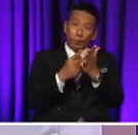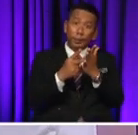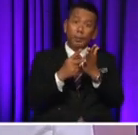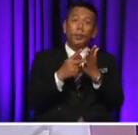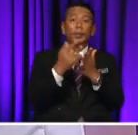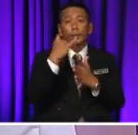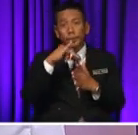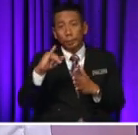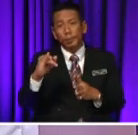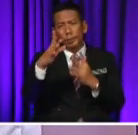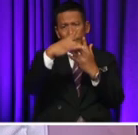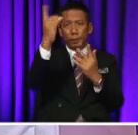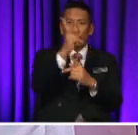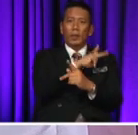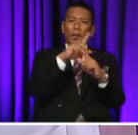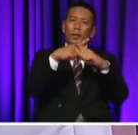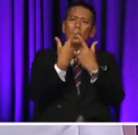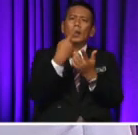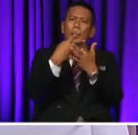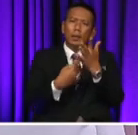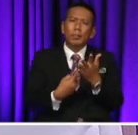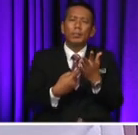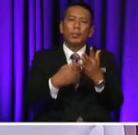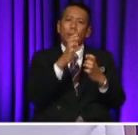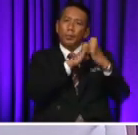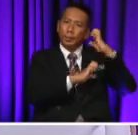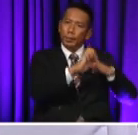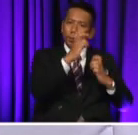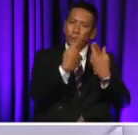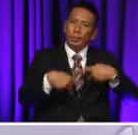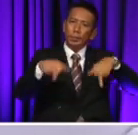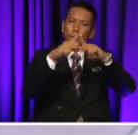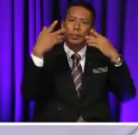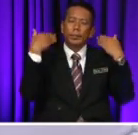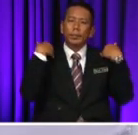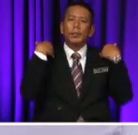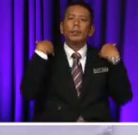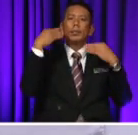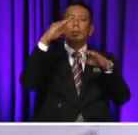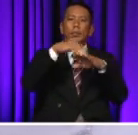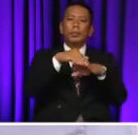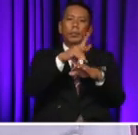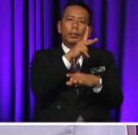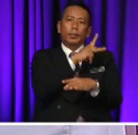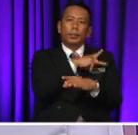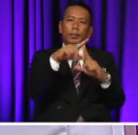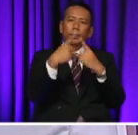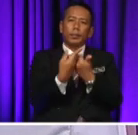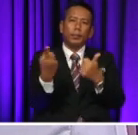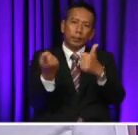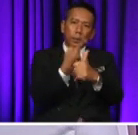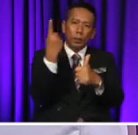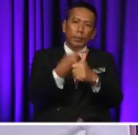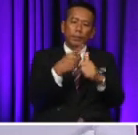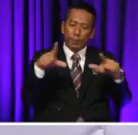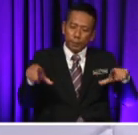melantik seorang ketua kelas Apakah etika yang perlu ada pada seorang ketua kelas baik yang pertama